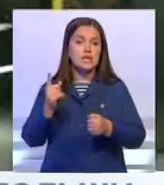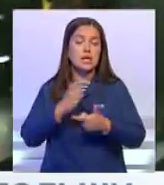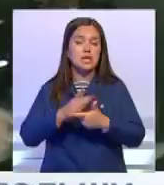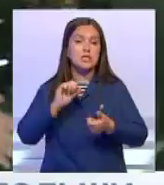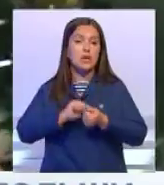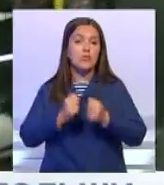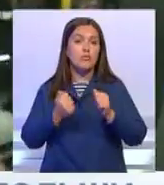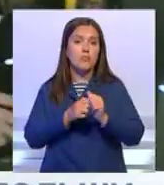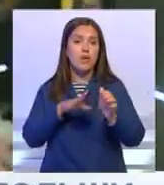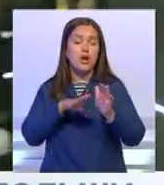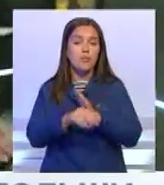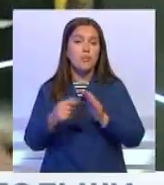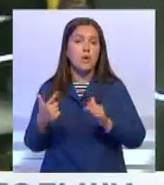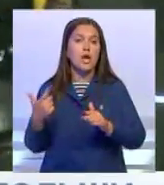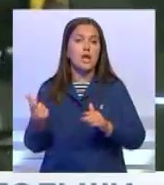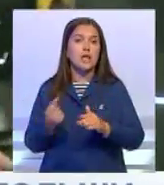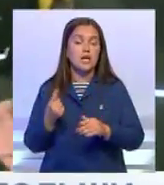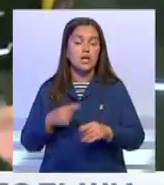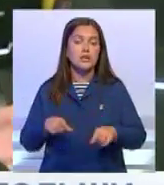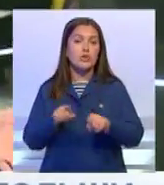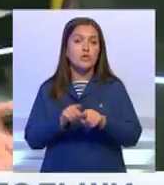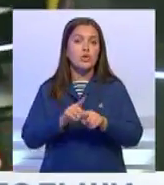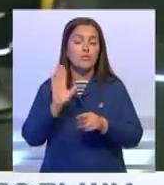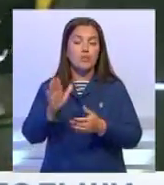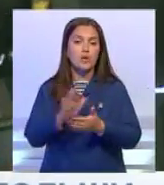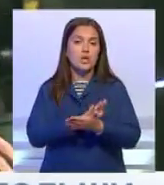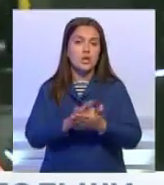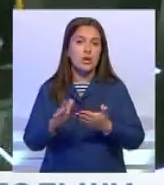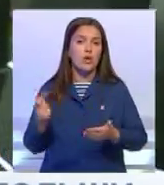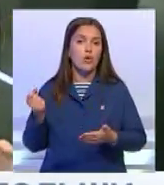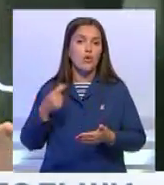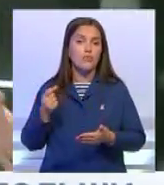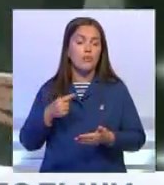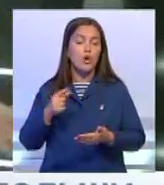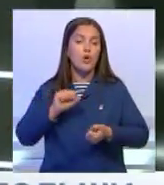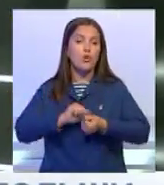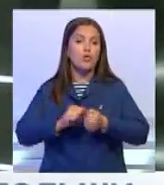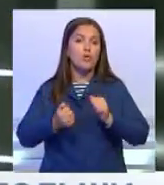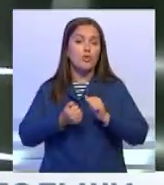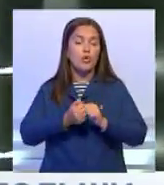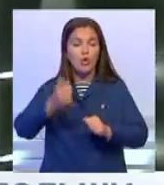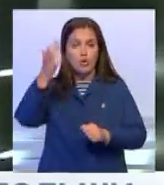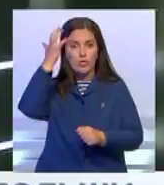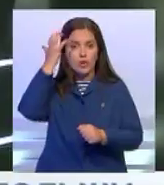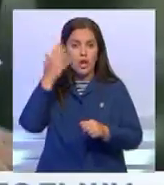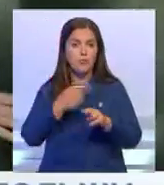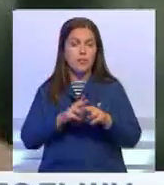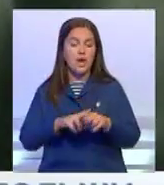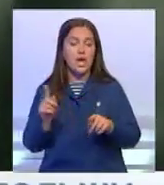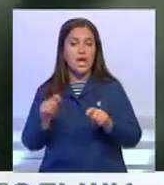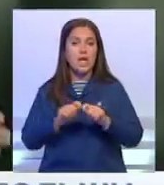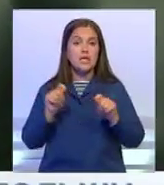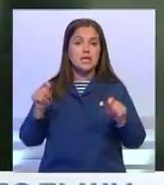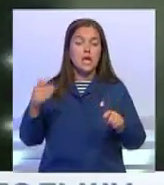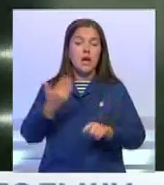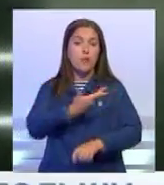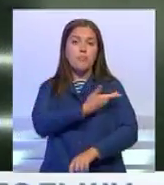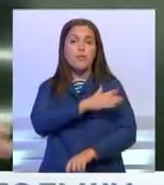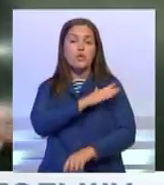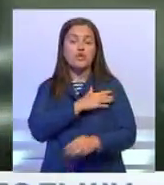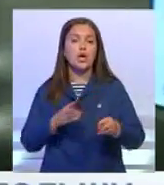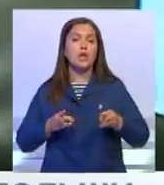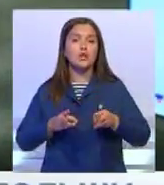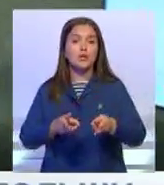проекты, касающиеся газификации угля или так называемого голубого угля. Это созданное в Польше топливо